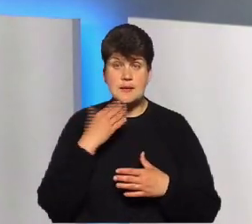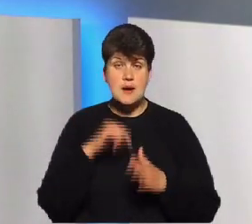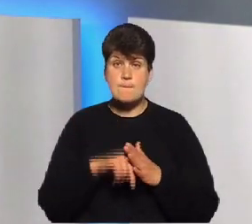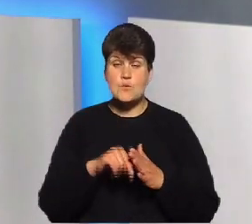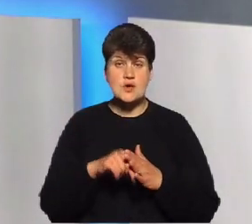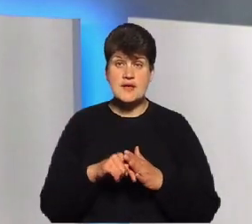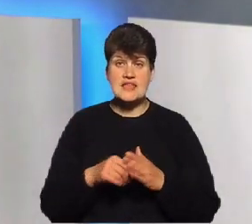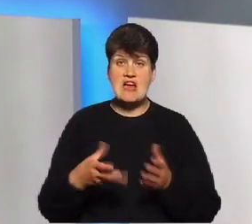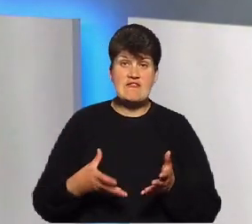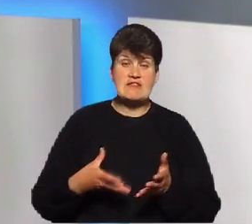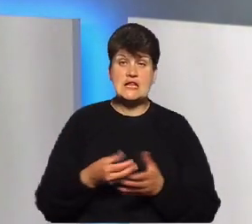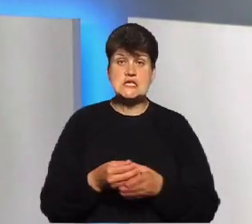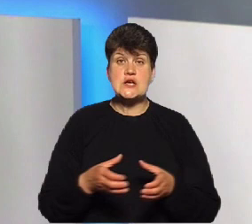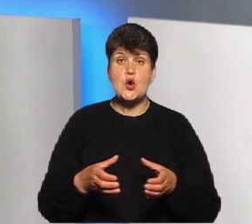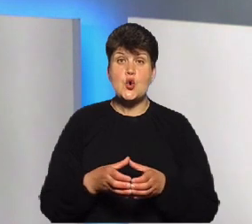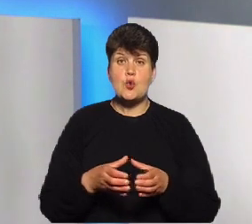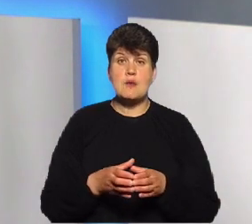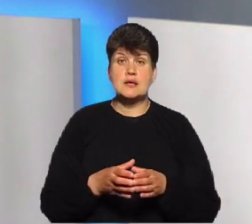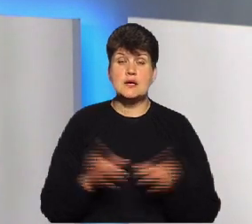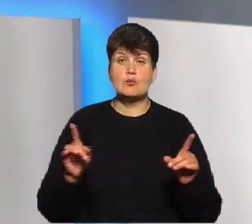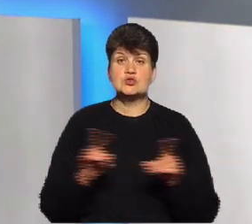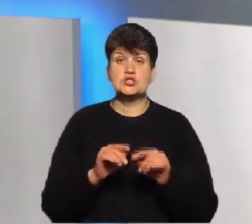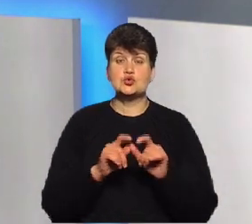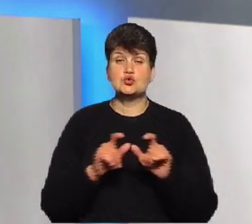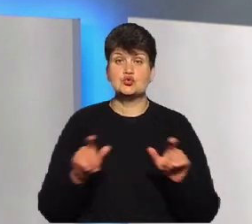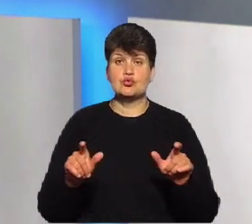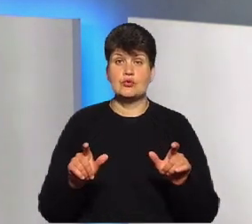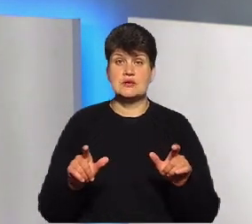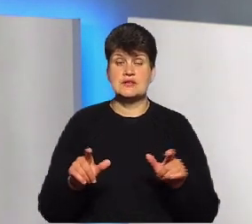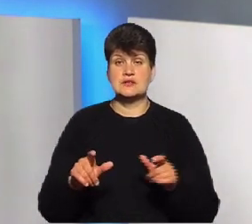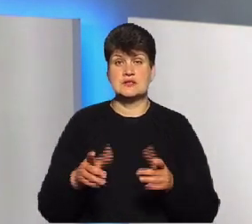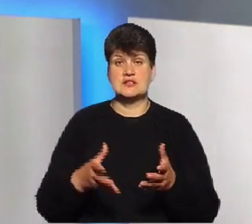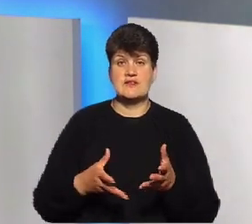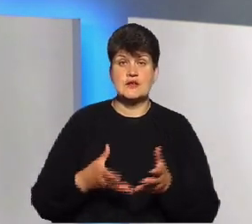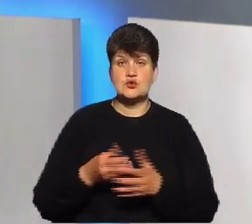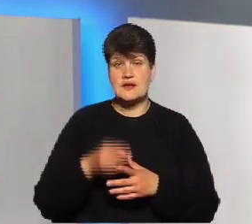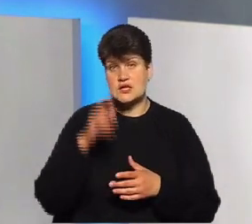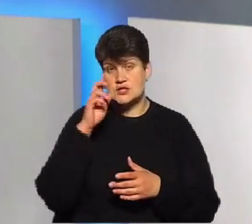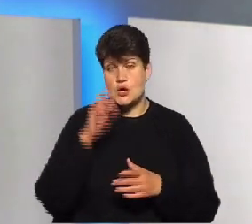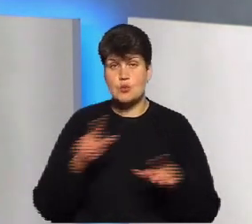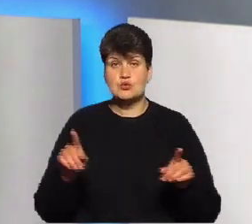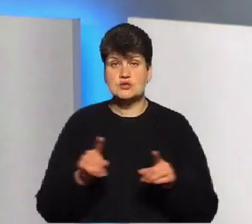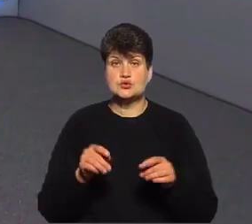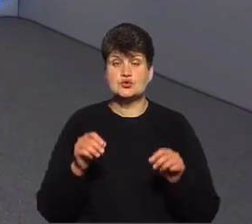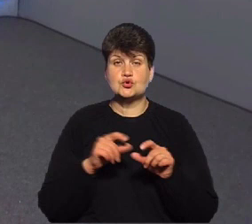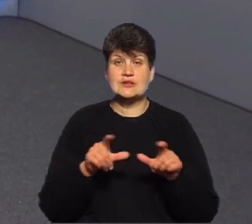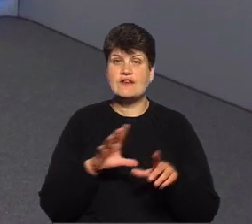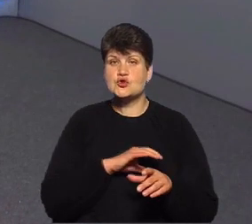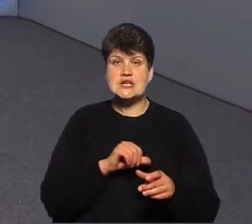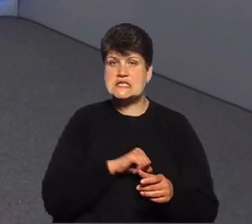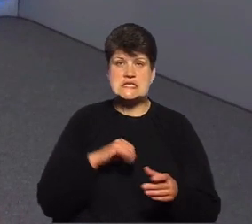фінансування громадою музичної школи, як фінансування державою музичної школи, тобто все йде на самоокупність. Так само школи, як такі,